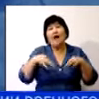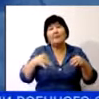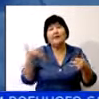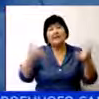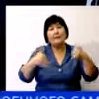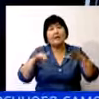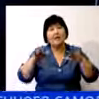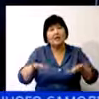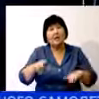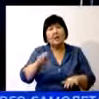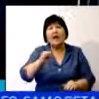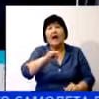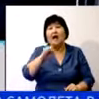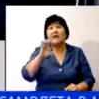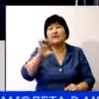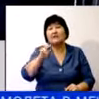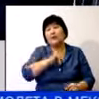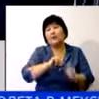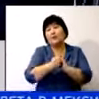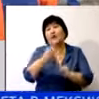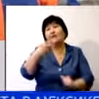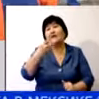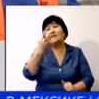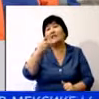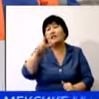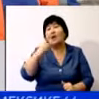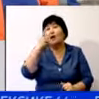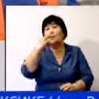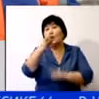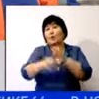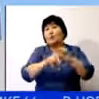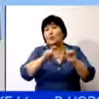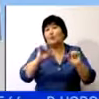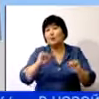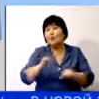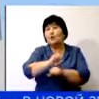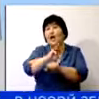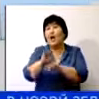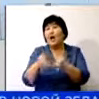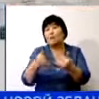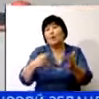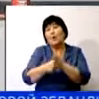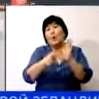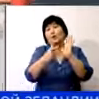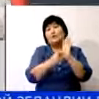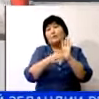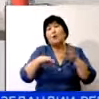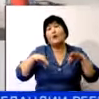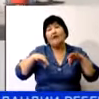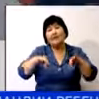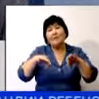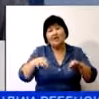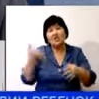нас свт смена работы 23 человека в сутки объекта может обслуживать до 700 автомашин